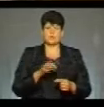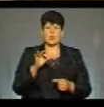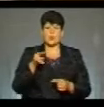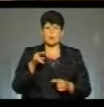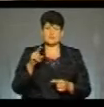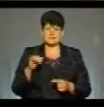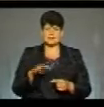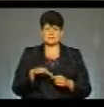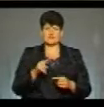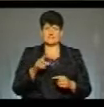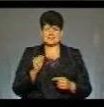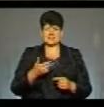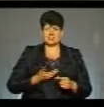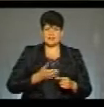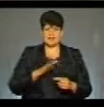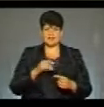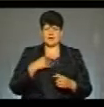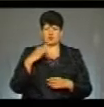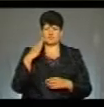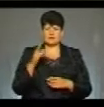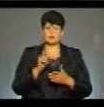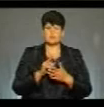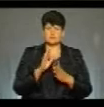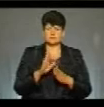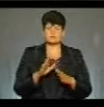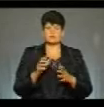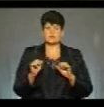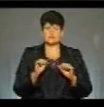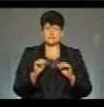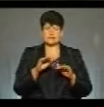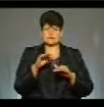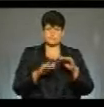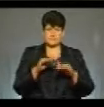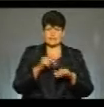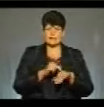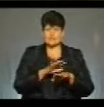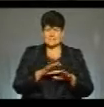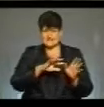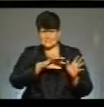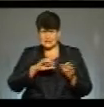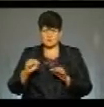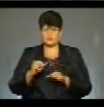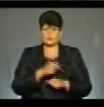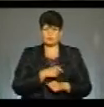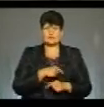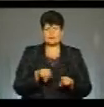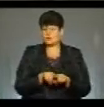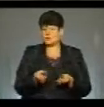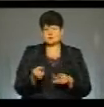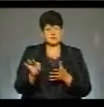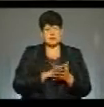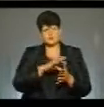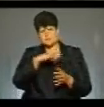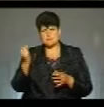не голосували. Має бути збалансована влада. Якщо недоторканність знімається з депутатів, треба одночасно знімати з